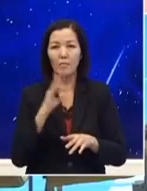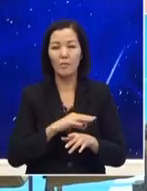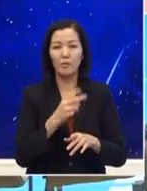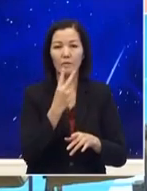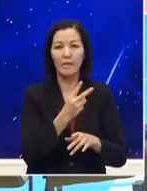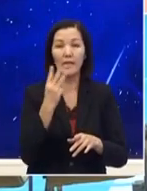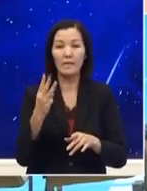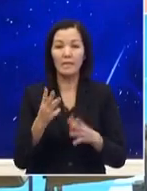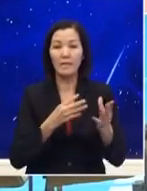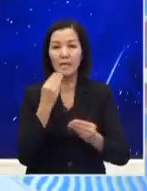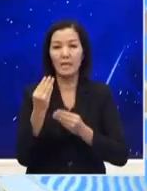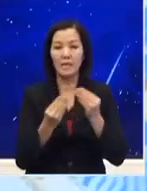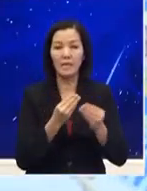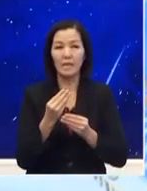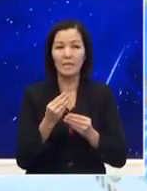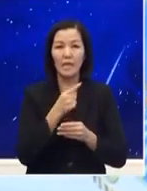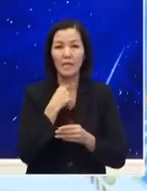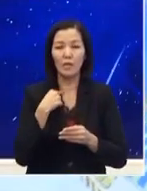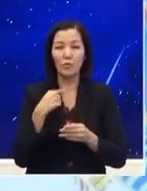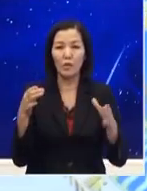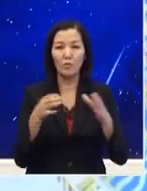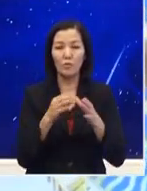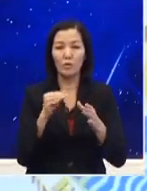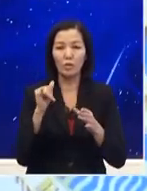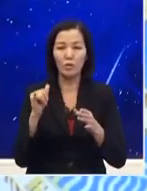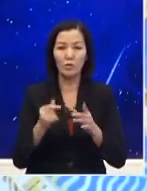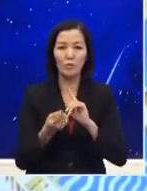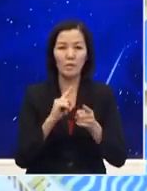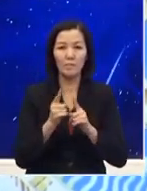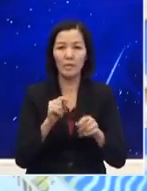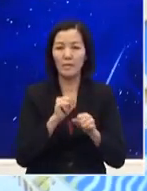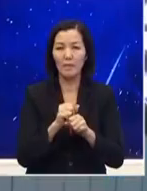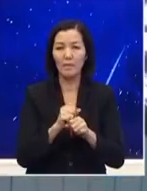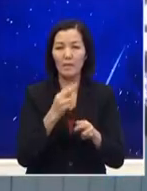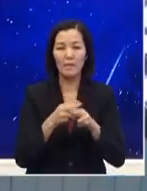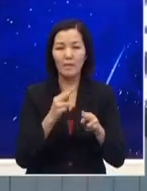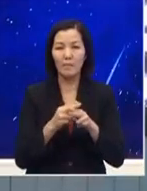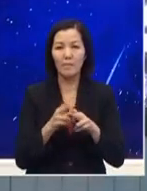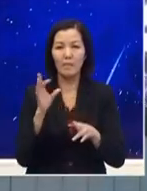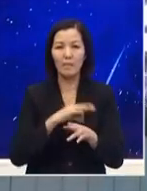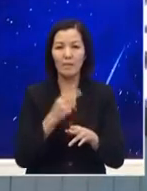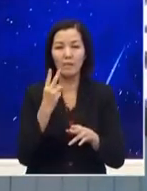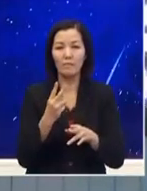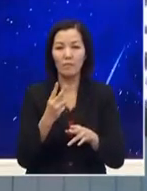третья партия также прошла по диктовку талдыкурганского клуба. Ни замены, ни тайм-ауты не помогли Астане набрать хотя бы